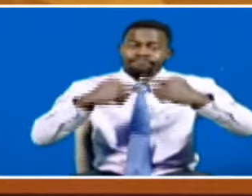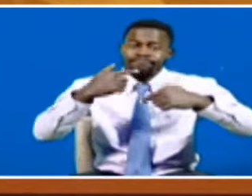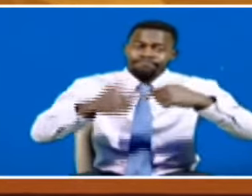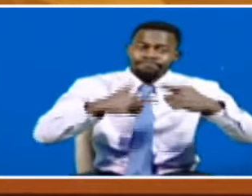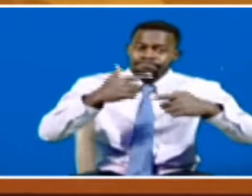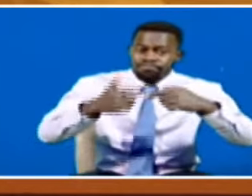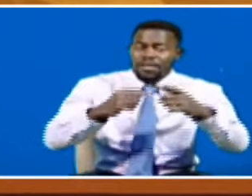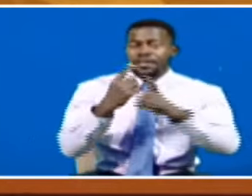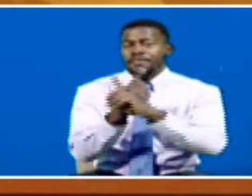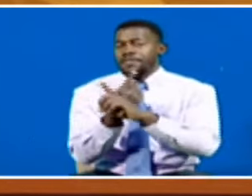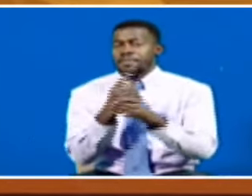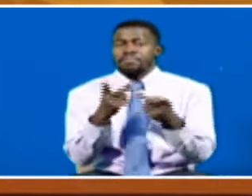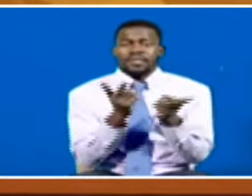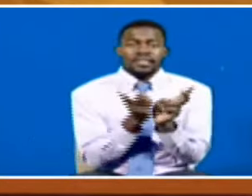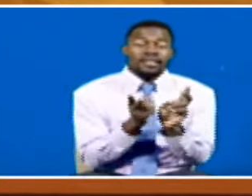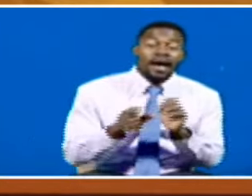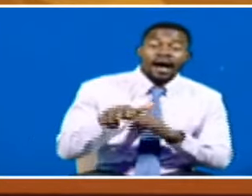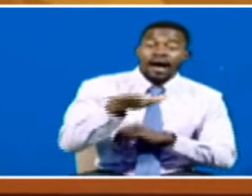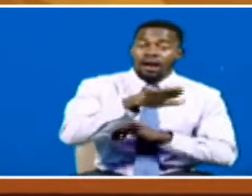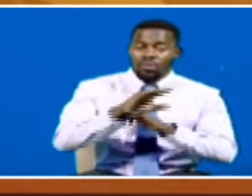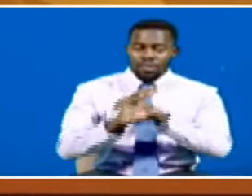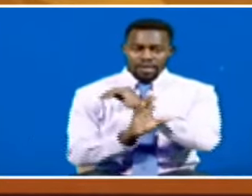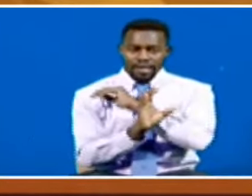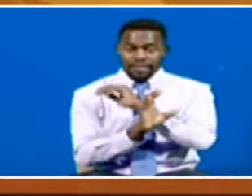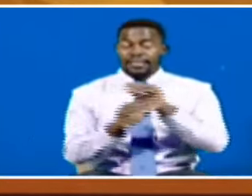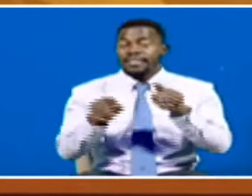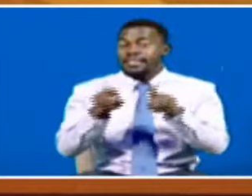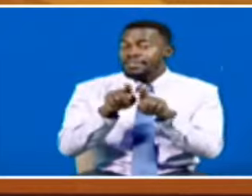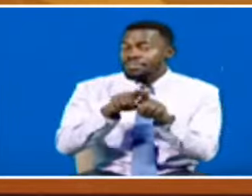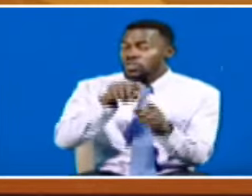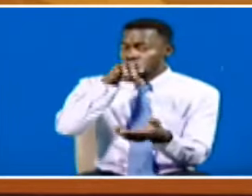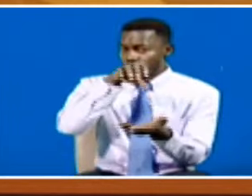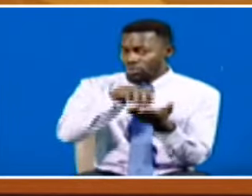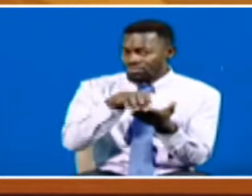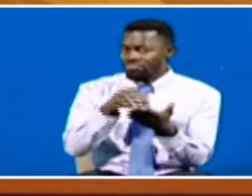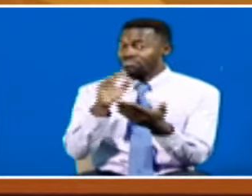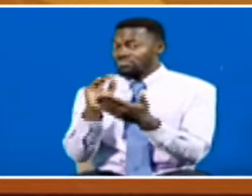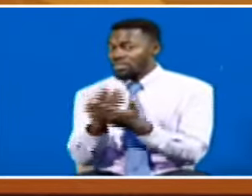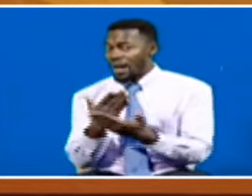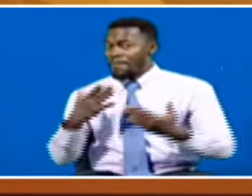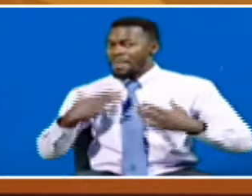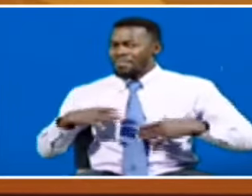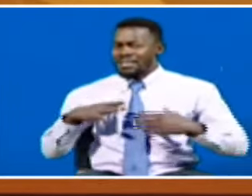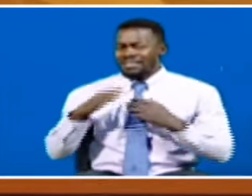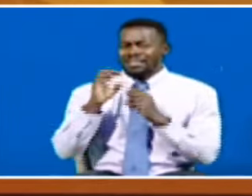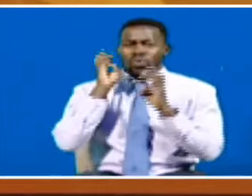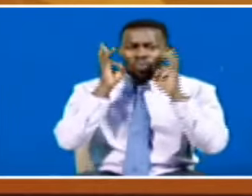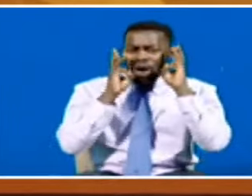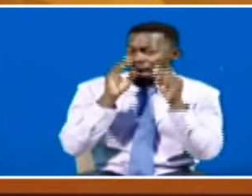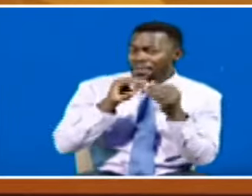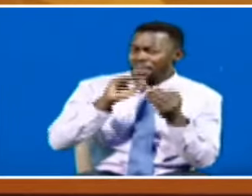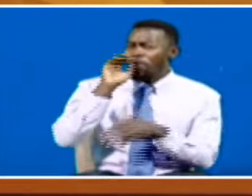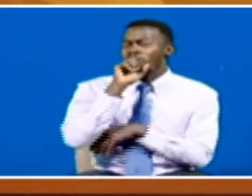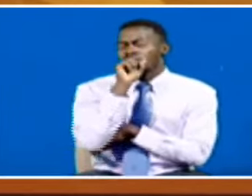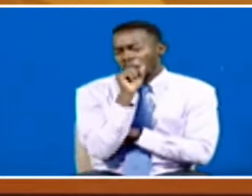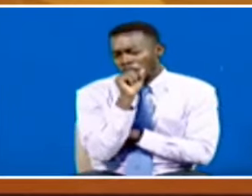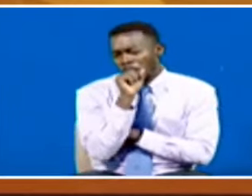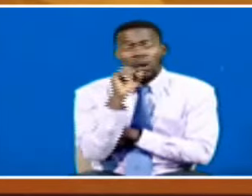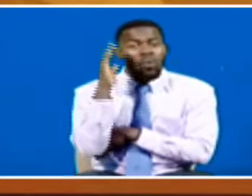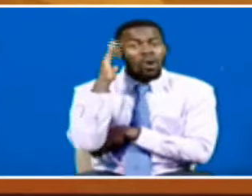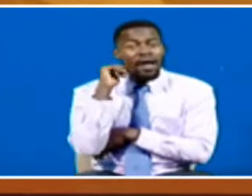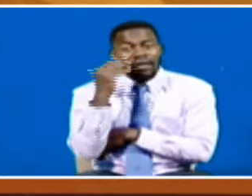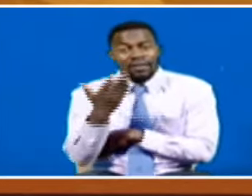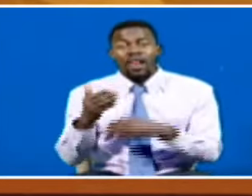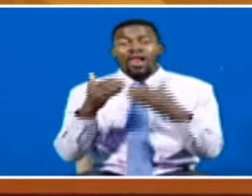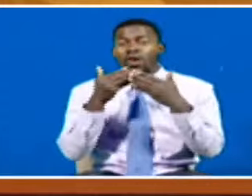pande tofauti za nchi. Hali hii ikiwaacha wengi na wazo la kugeukia kilimo kwa njia asili kuepuka hasara ya bidhaa